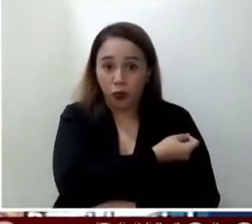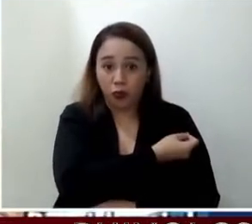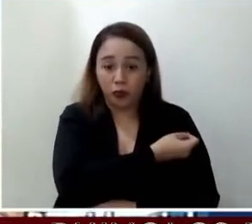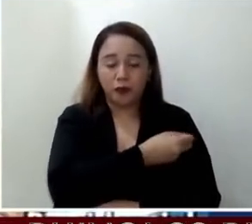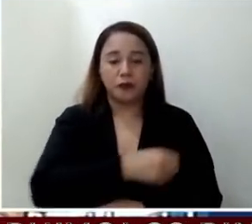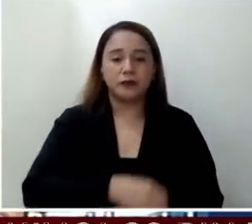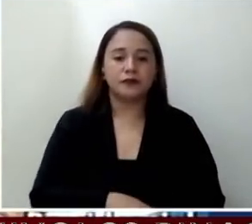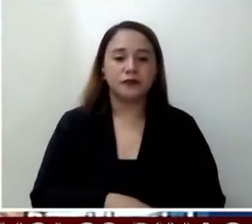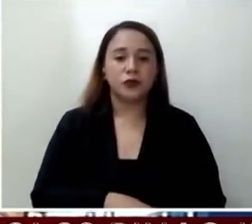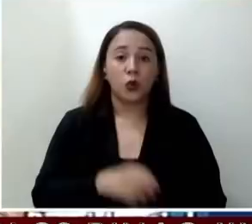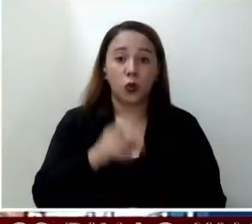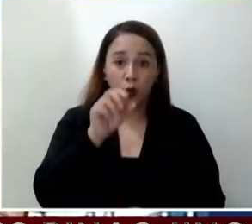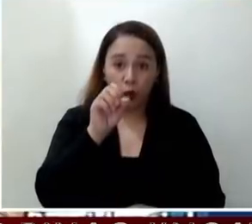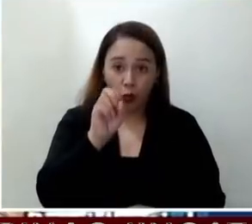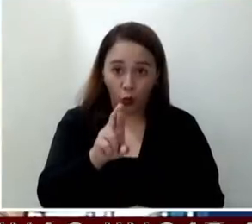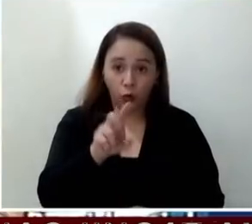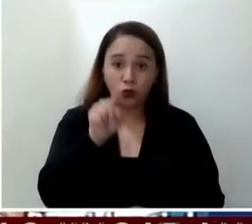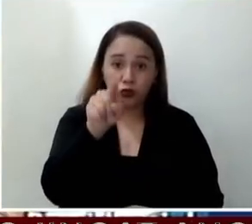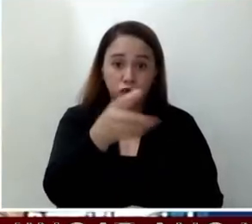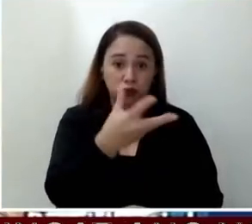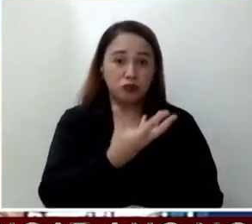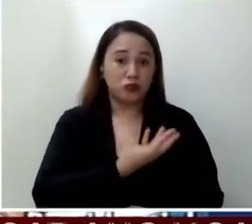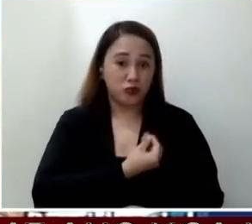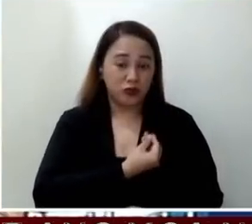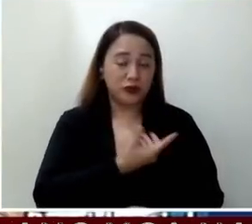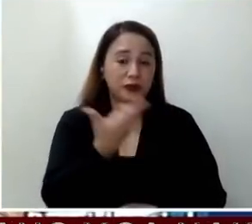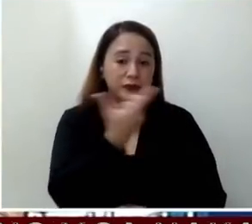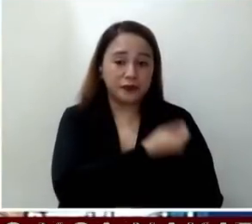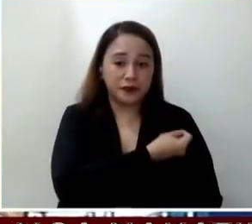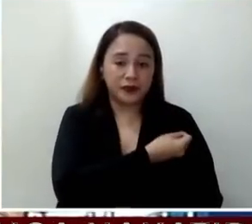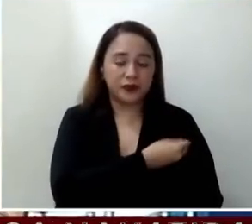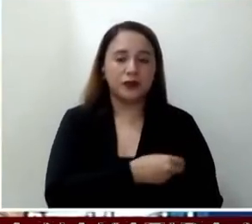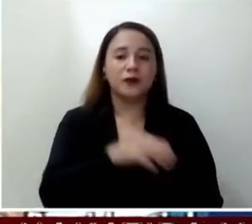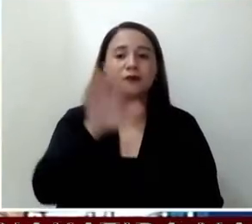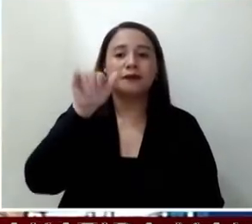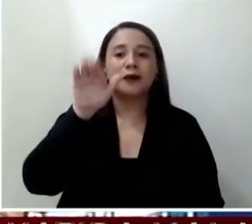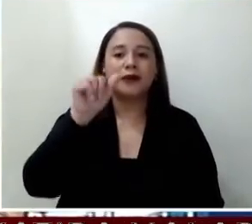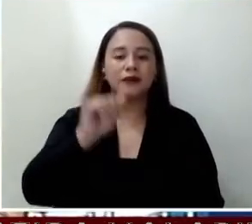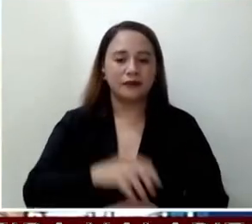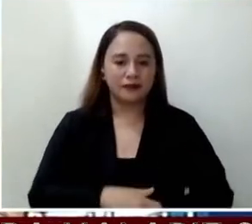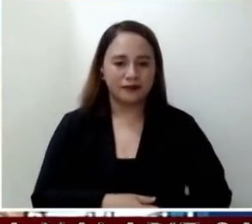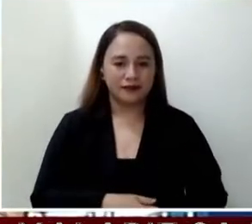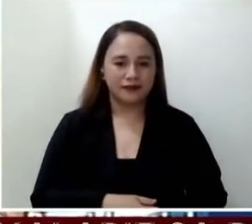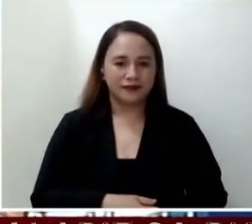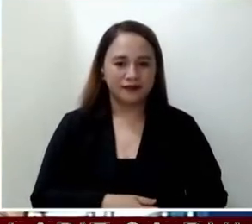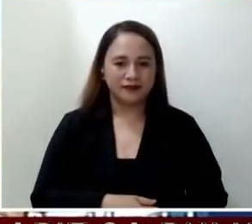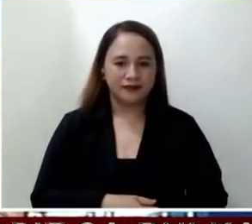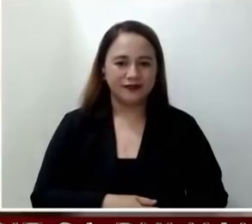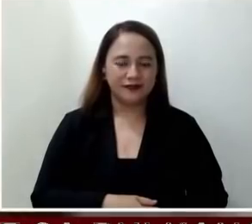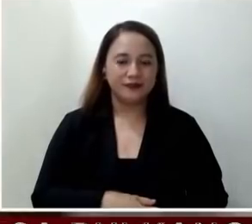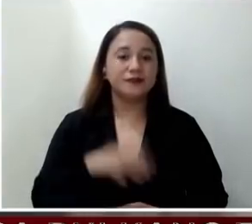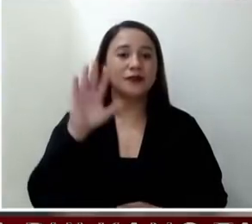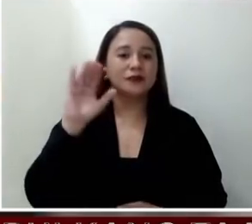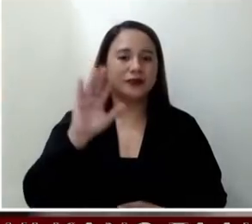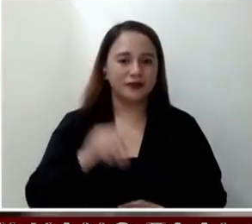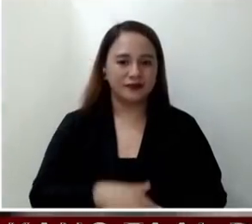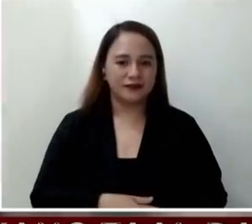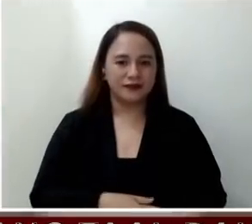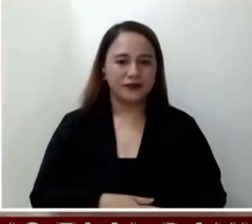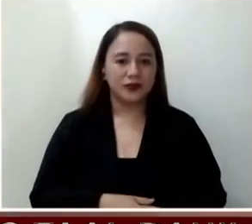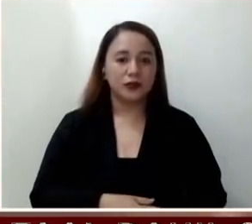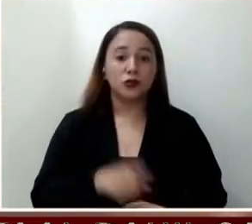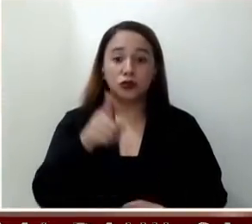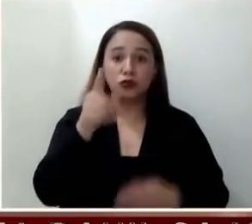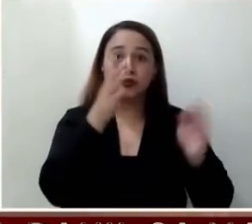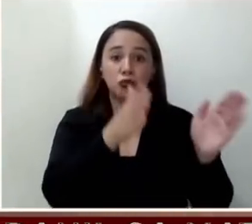o takot magpabakuna, babay na lang. At sa inyo, so planuhin mo